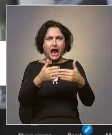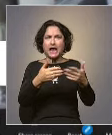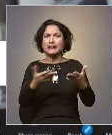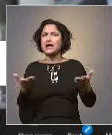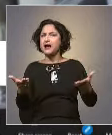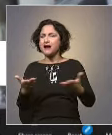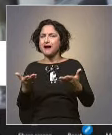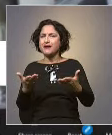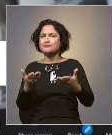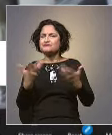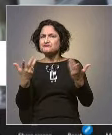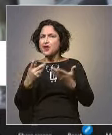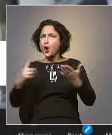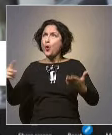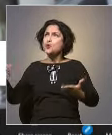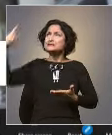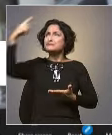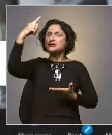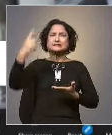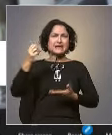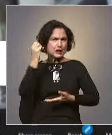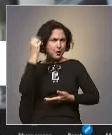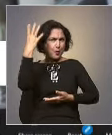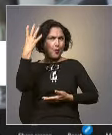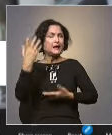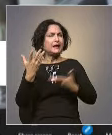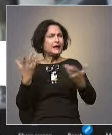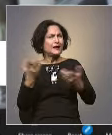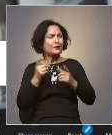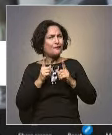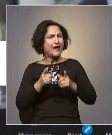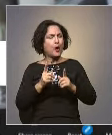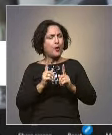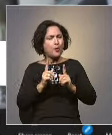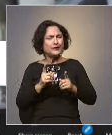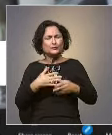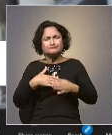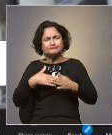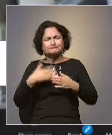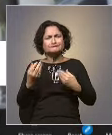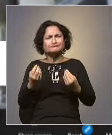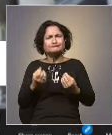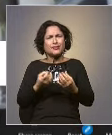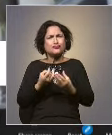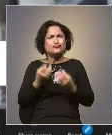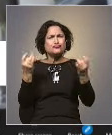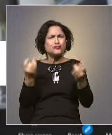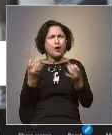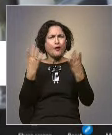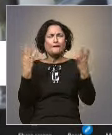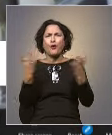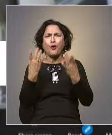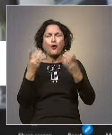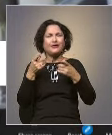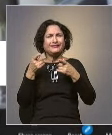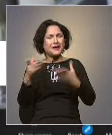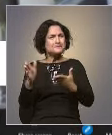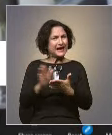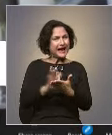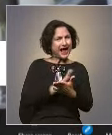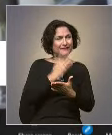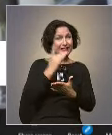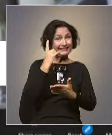на тема космически науки изобщо, но това, което за тях е ново, е, че те прекарват една